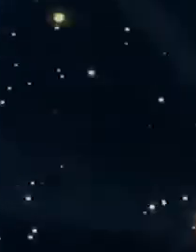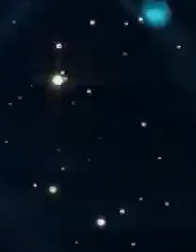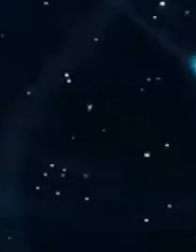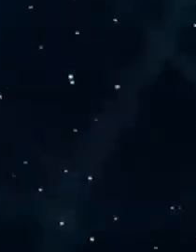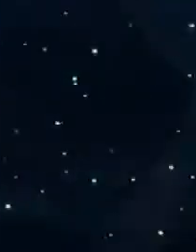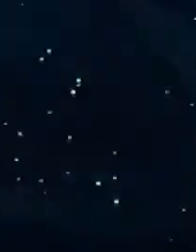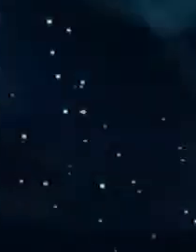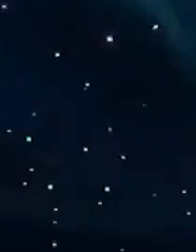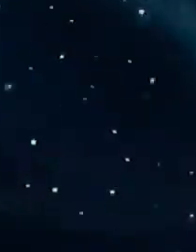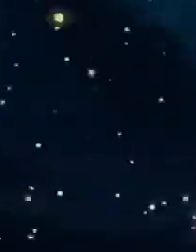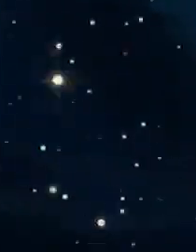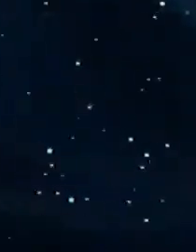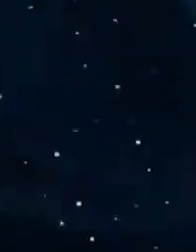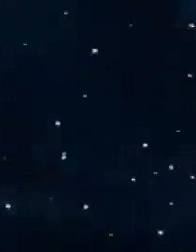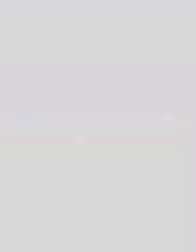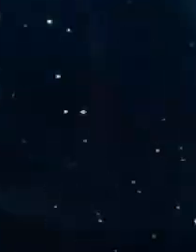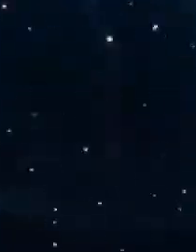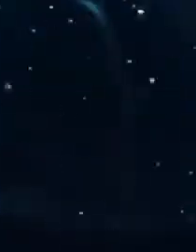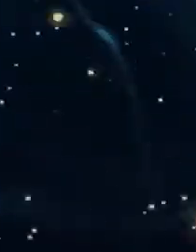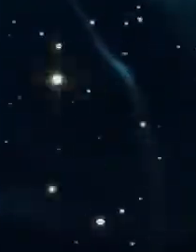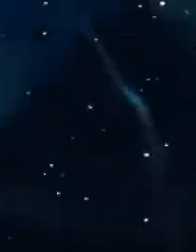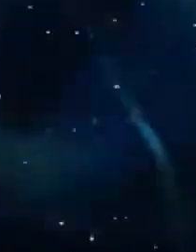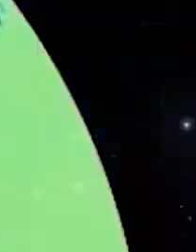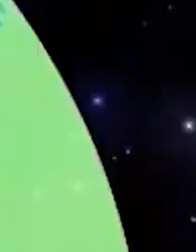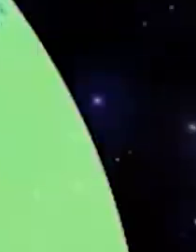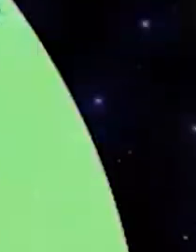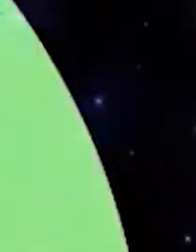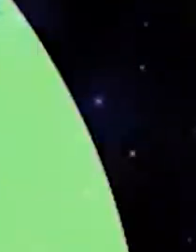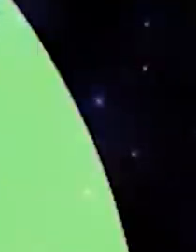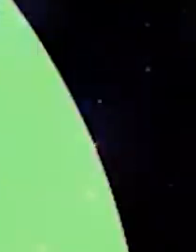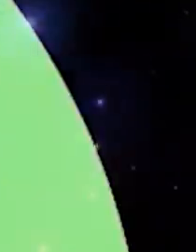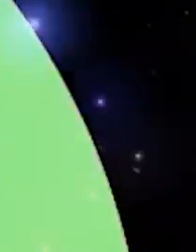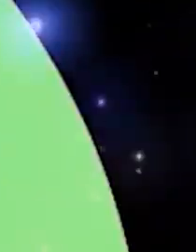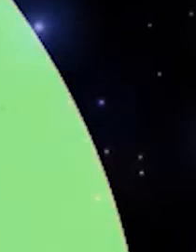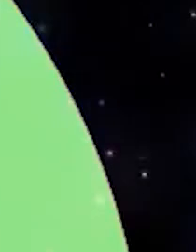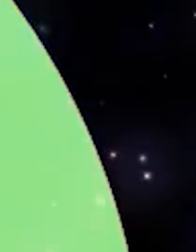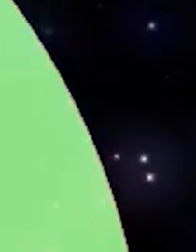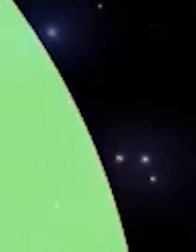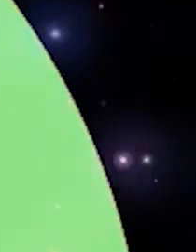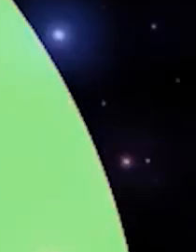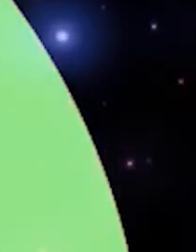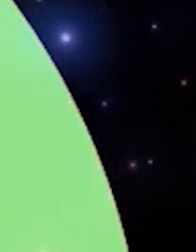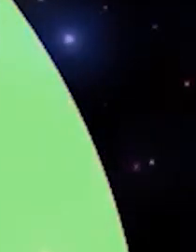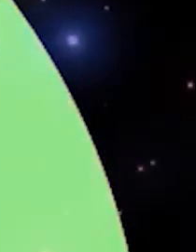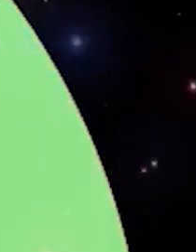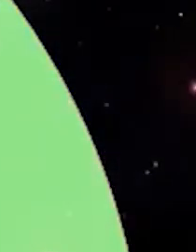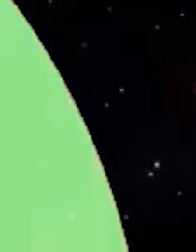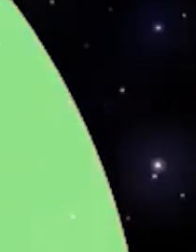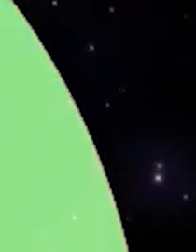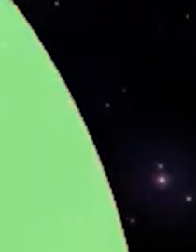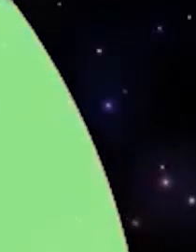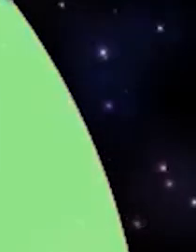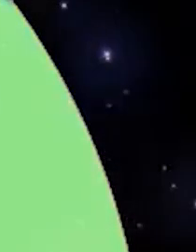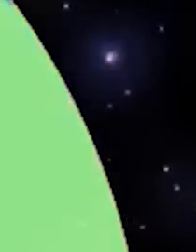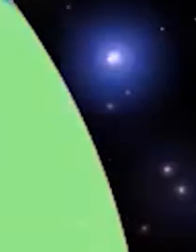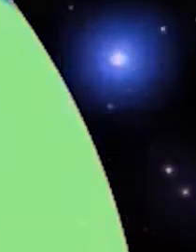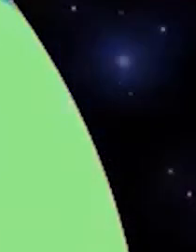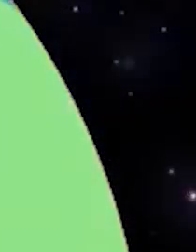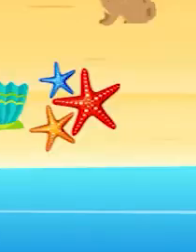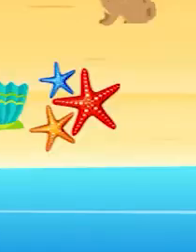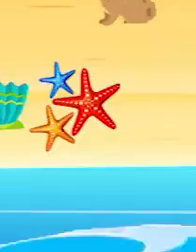Tayo nang maglakbay kasama sina Shen at Sha. Tayo nang tumuklas kasama sina Shen at